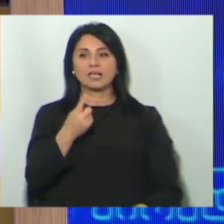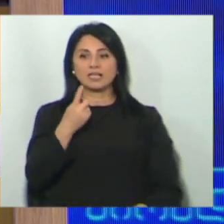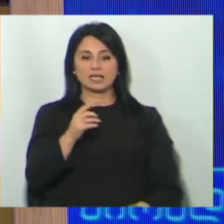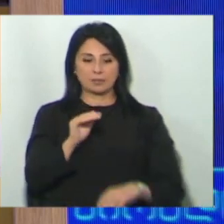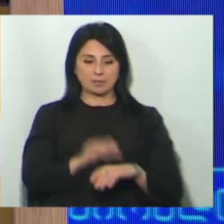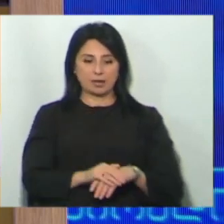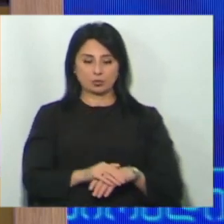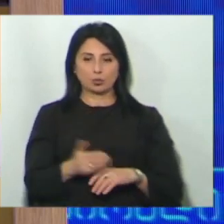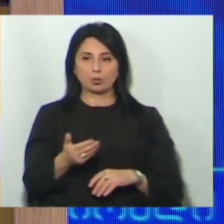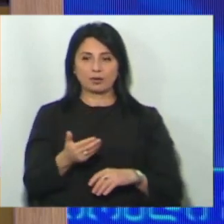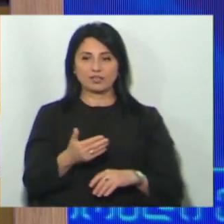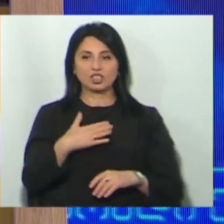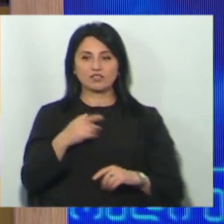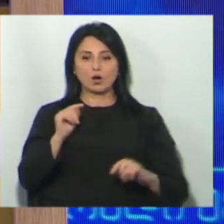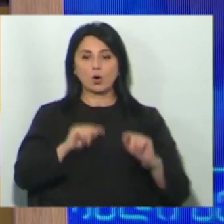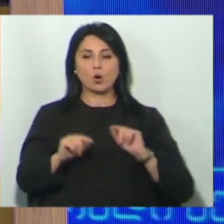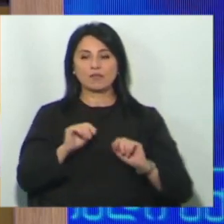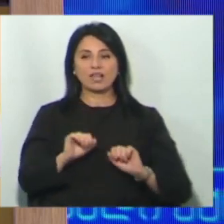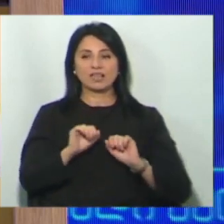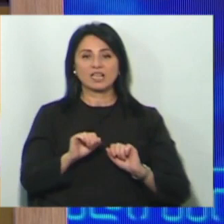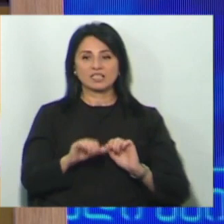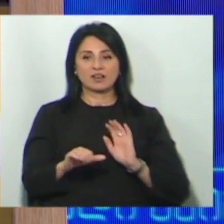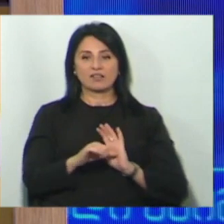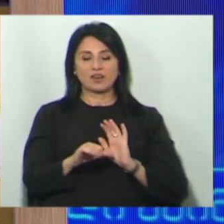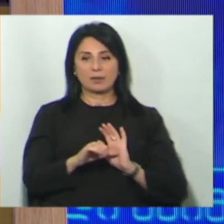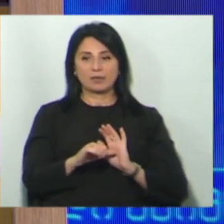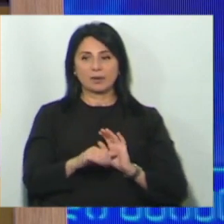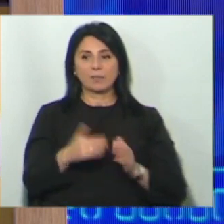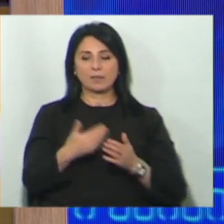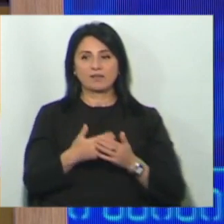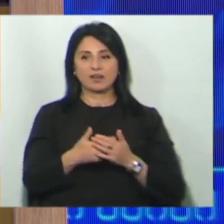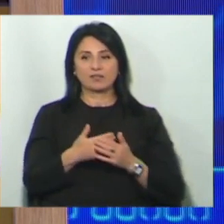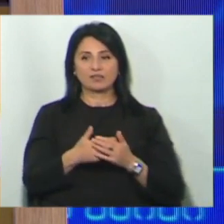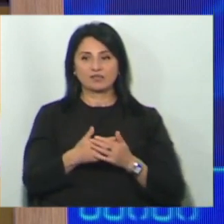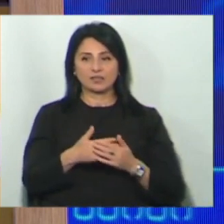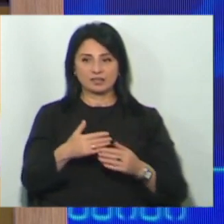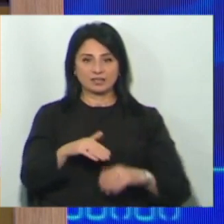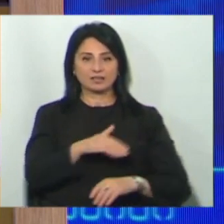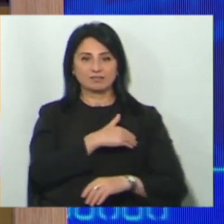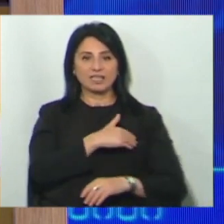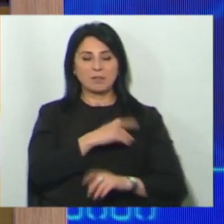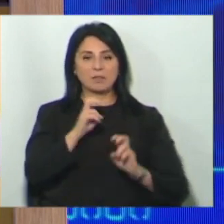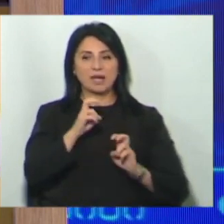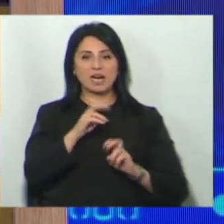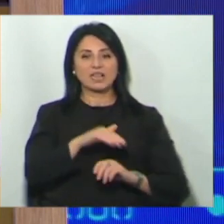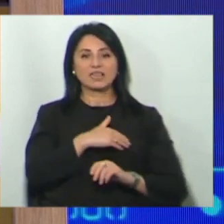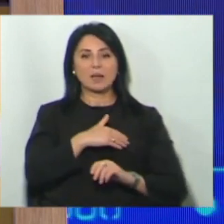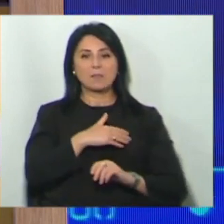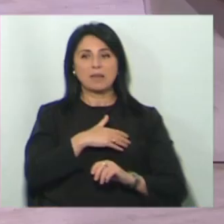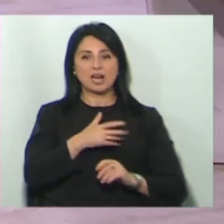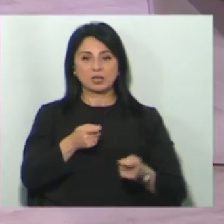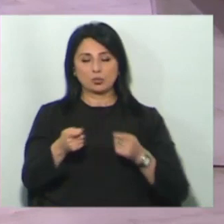ერთი ფაქტორი, რომელიც ჩვენი ორგანიზმის დაცვაში გვეხმარება. Მაგალითად, თერმორეგულაციის თვალსაზრისით, ანუ